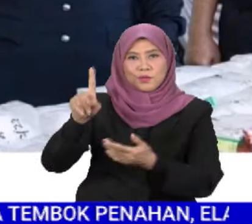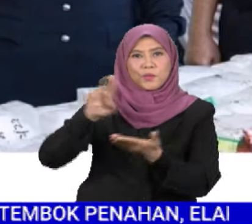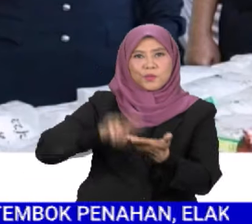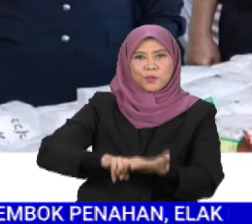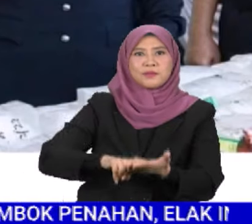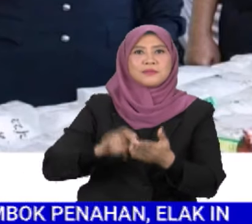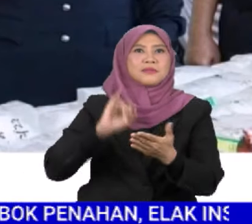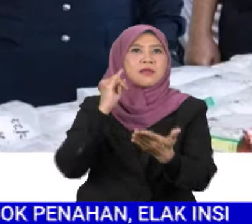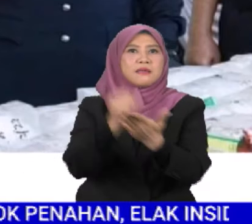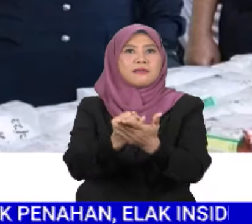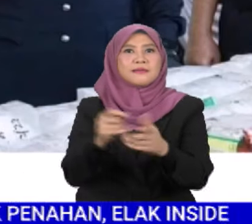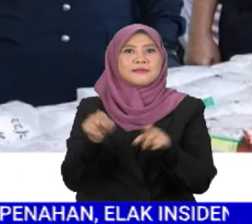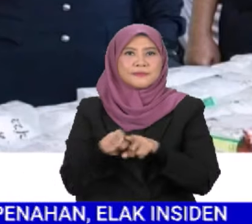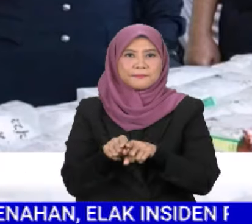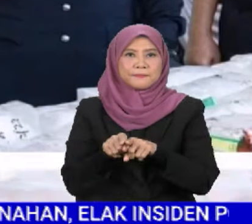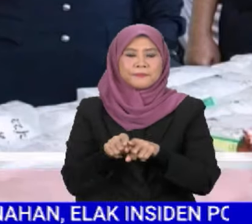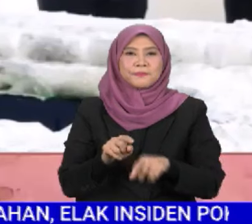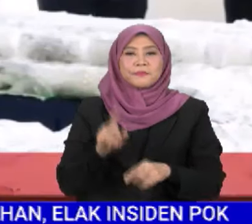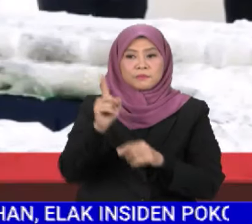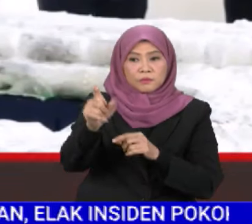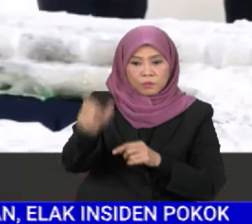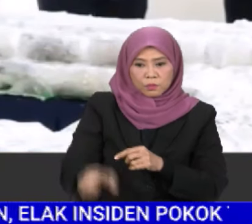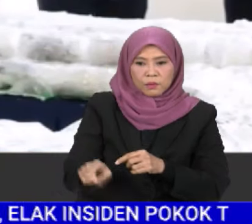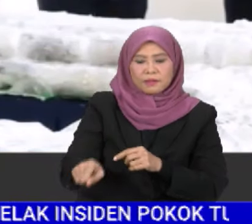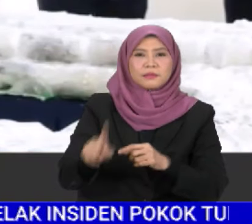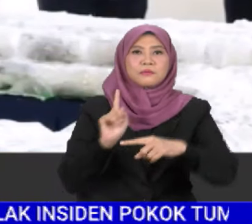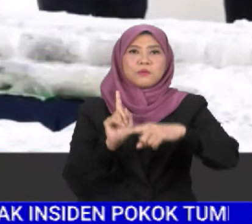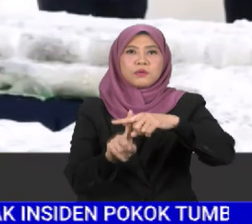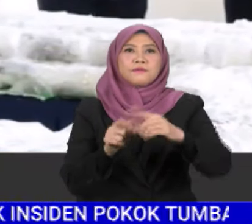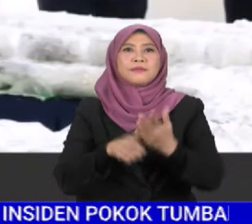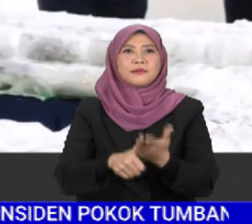sama salah seorang siswa